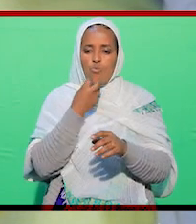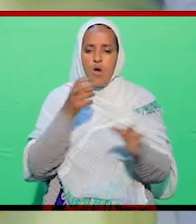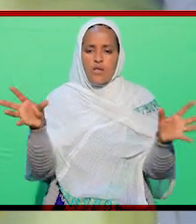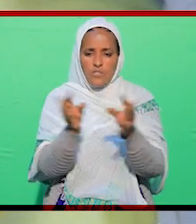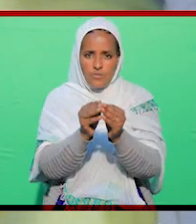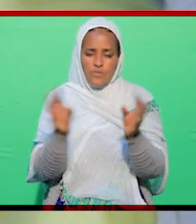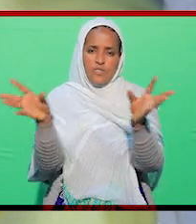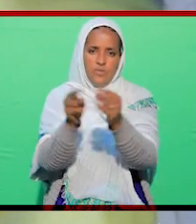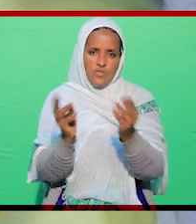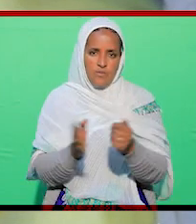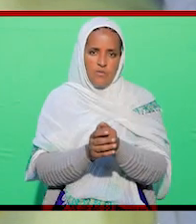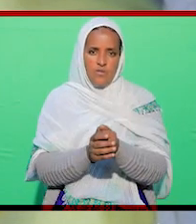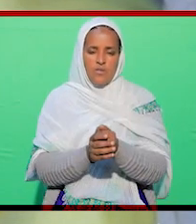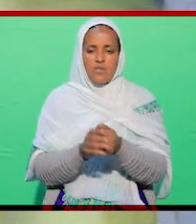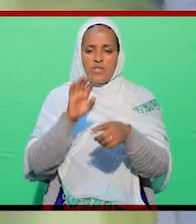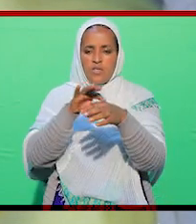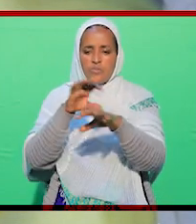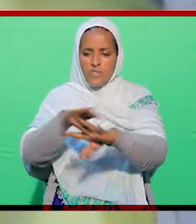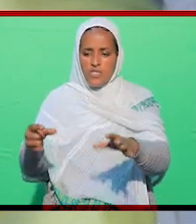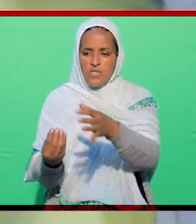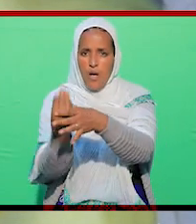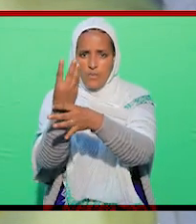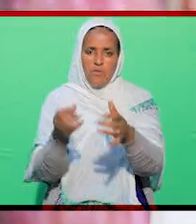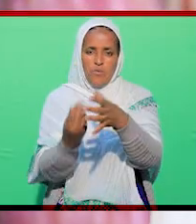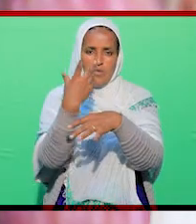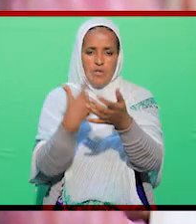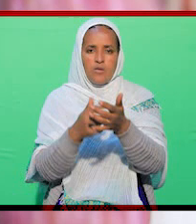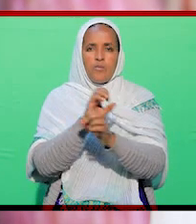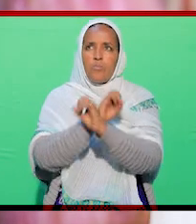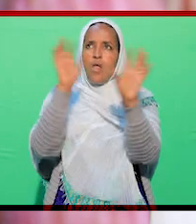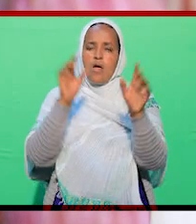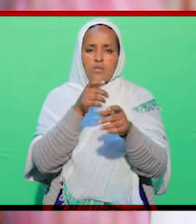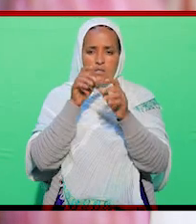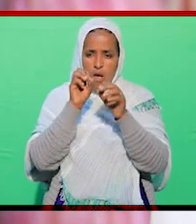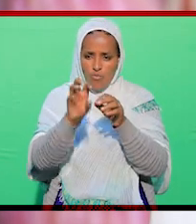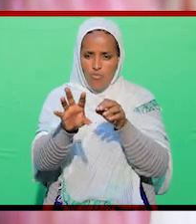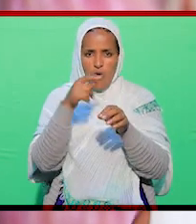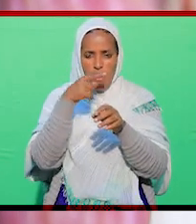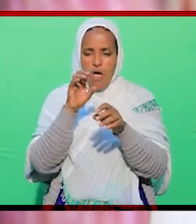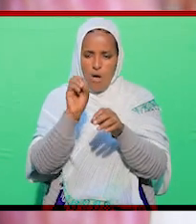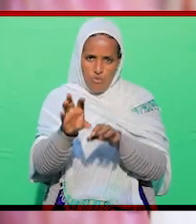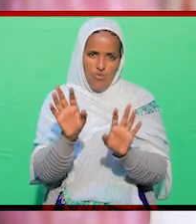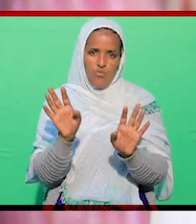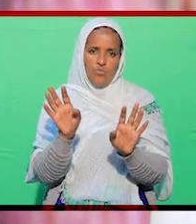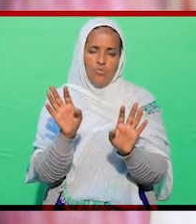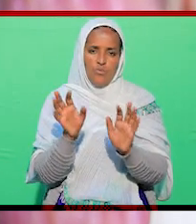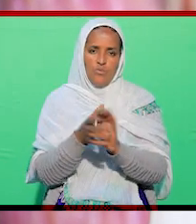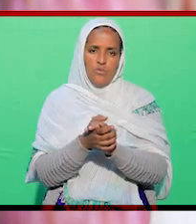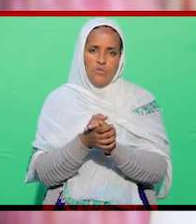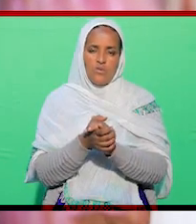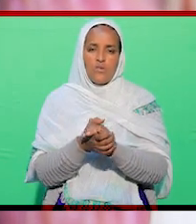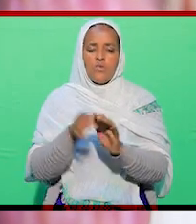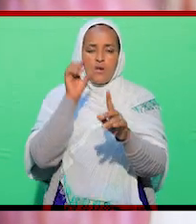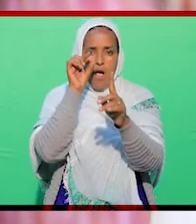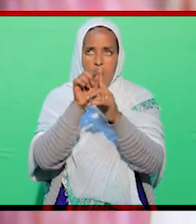ይሁን አለ ሆነ። ውሃው ይሰብሰባል፣ ተሰበሰበ። ምድር ታብቁል አለ አበቀለች። ለያብሩሁ ብርሃናት፣ ብርሃናት ያብሩ